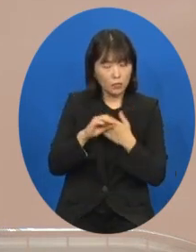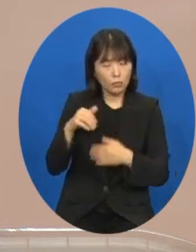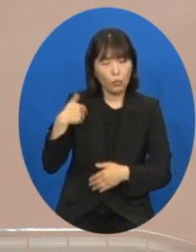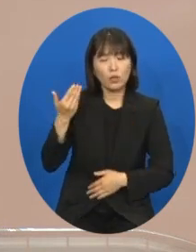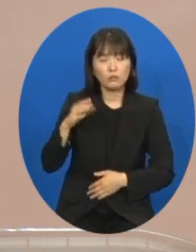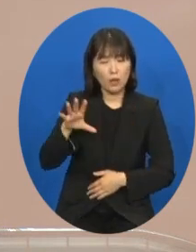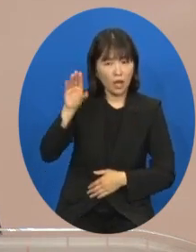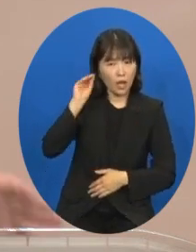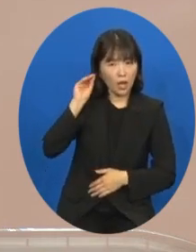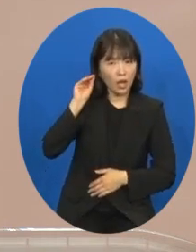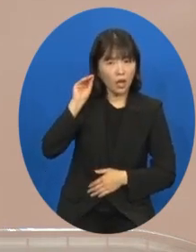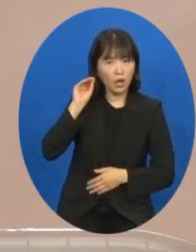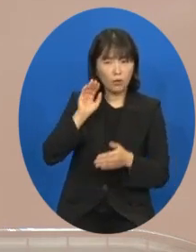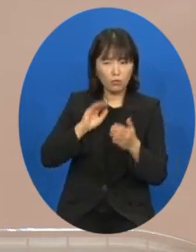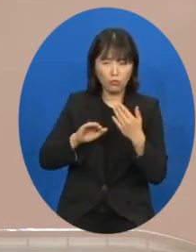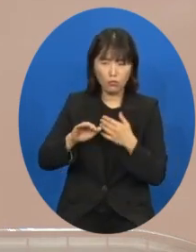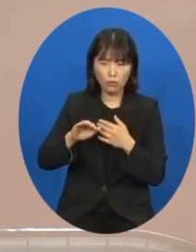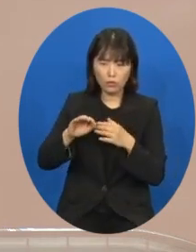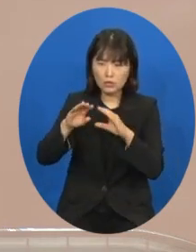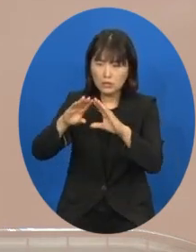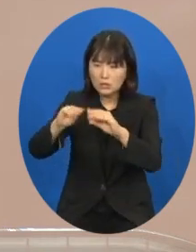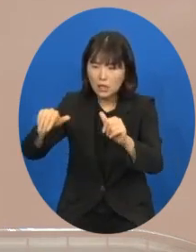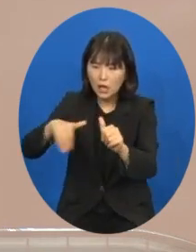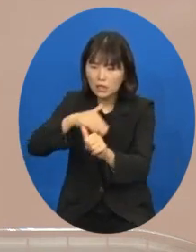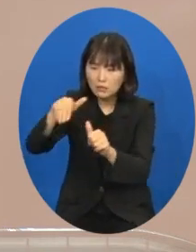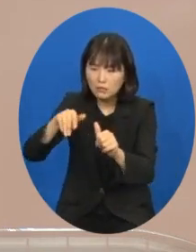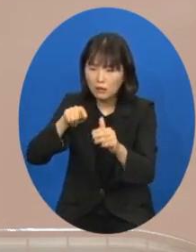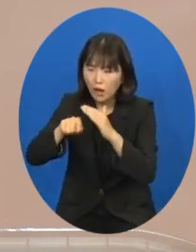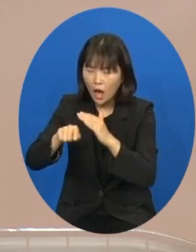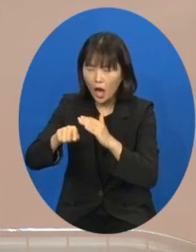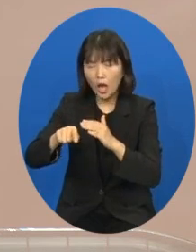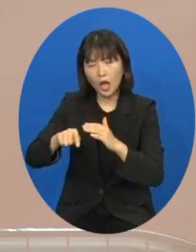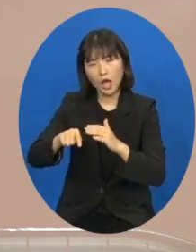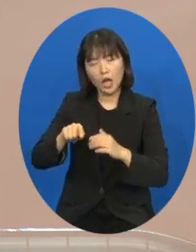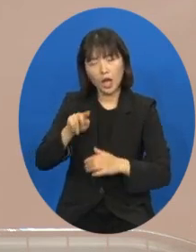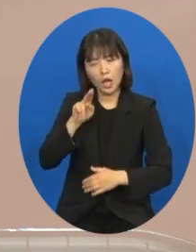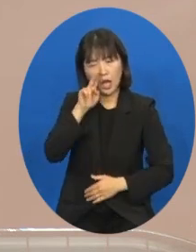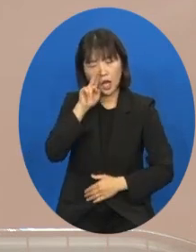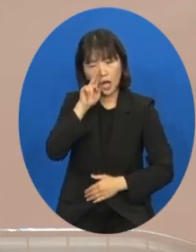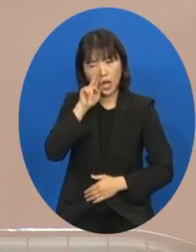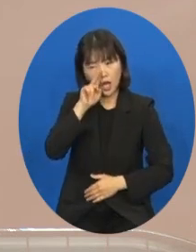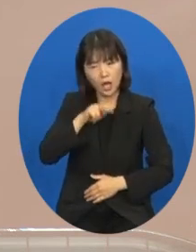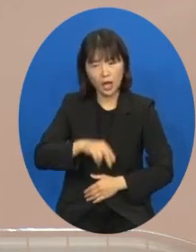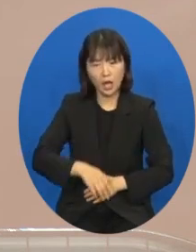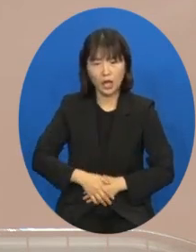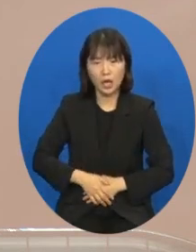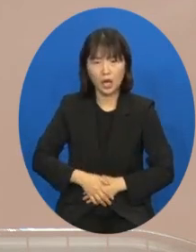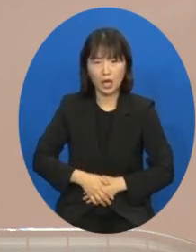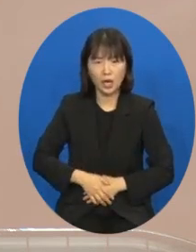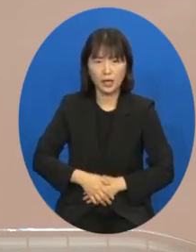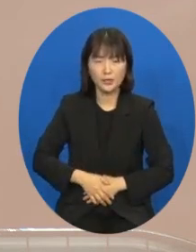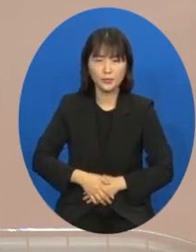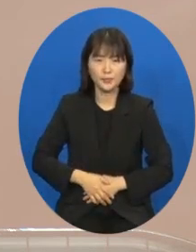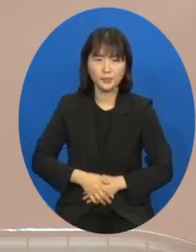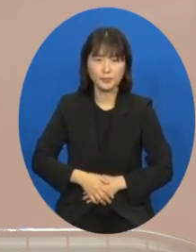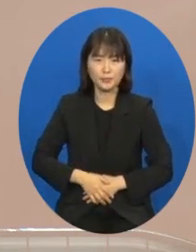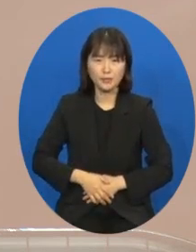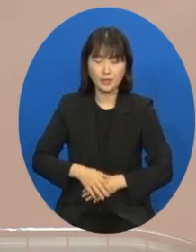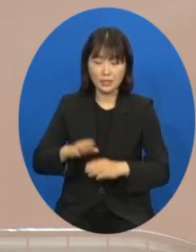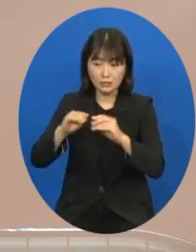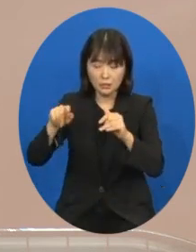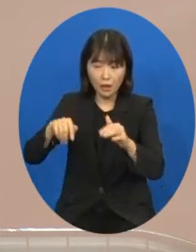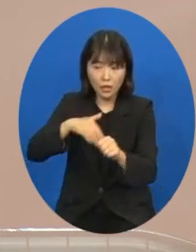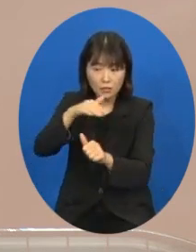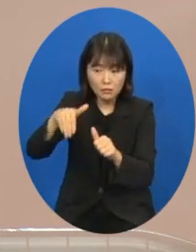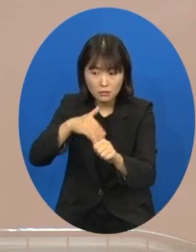나니까 근처만 가도 배가 아픈 거예요. 왜 이렇게 내가 속이 안 좋지? 그러면 그 땅 근처를